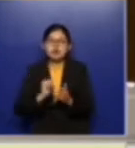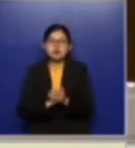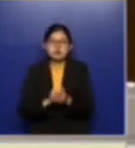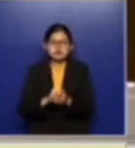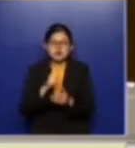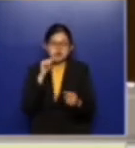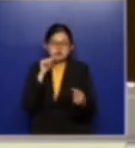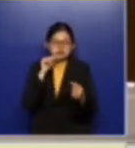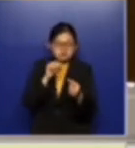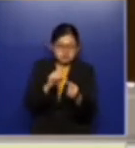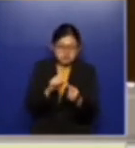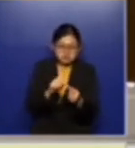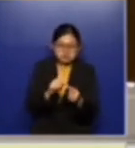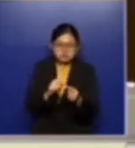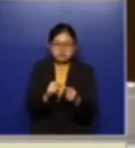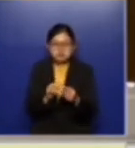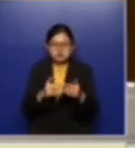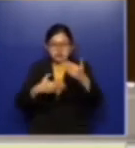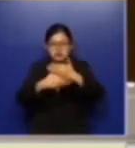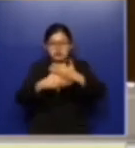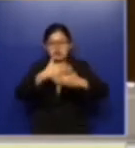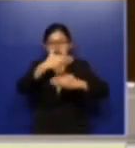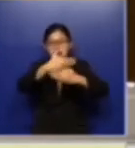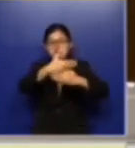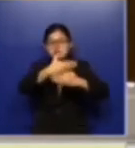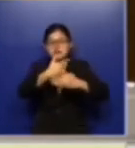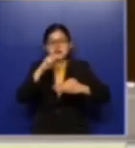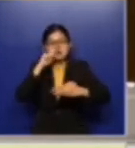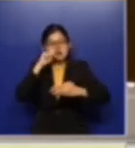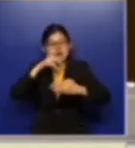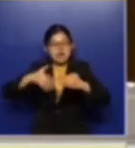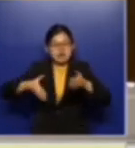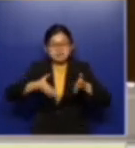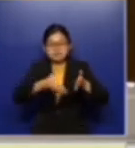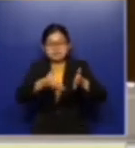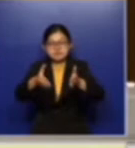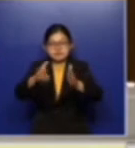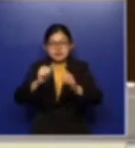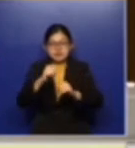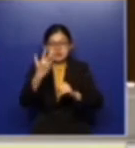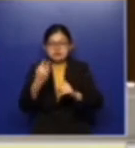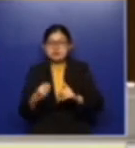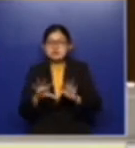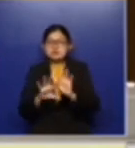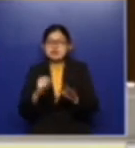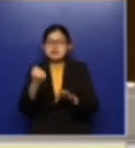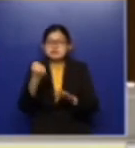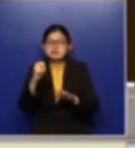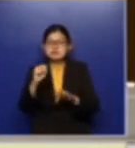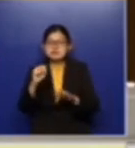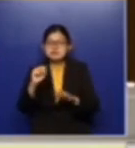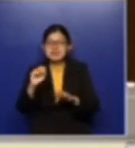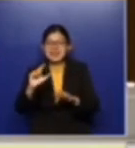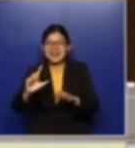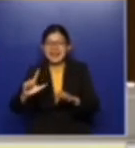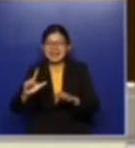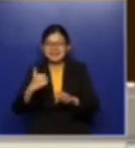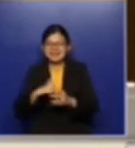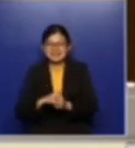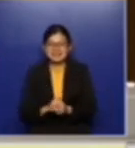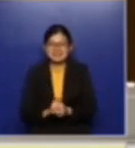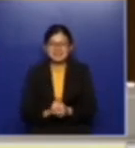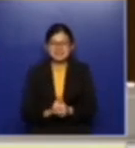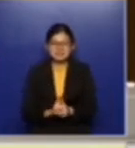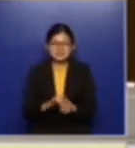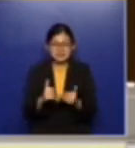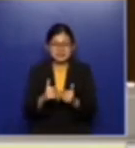จ้าพญาชัยนาทเนี่ยหายไปแล้วกว่าครึ่งเหลือมาประมาณ10ล้านคิวไม่เกิน12ล้านผมจะล